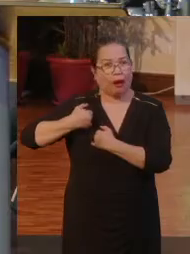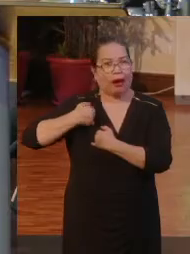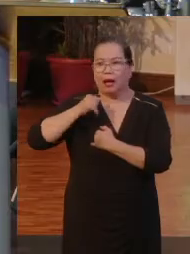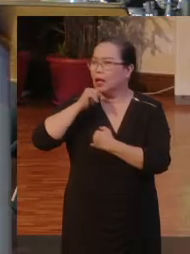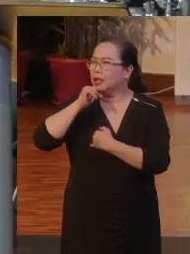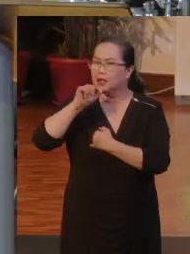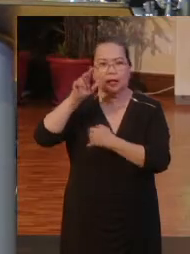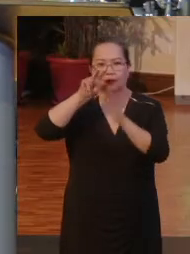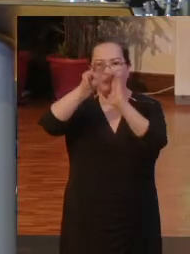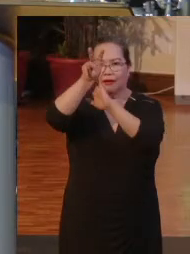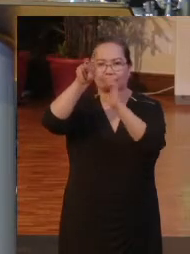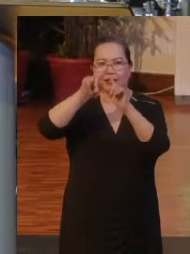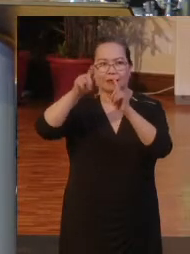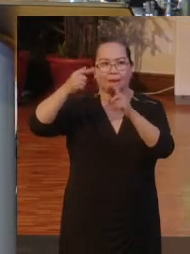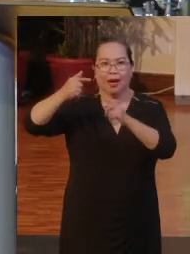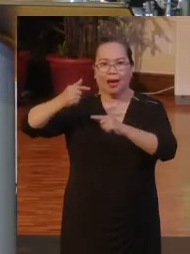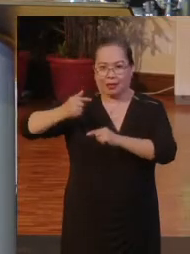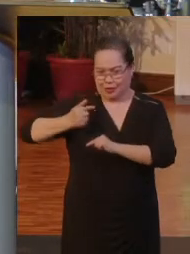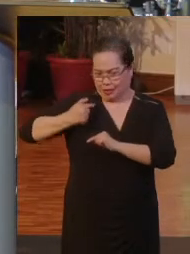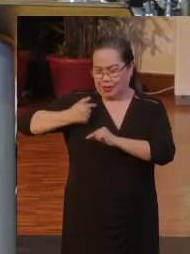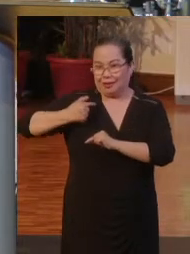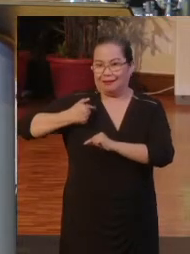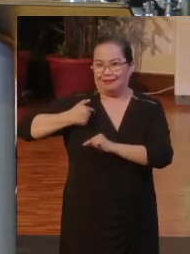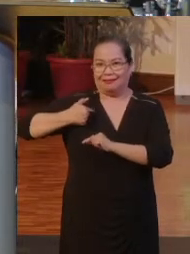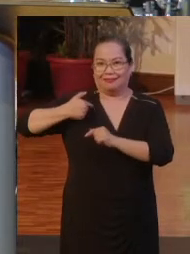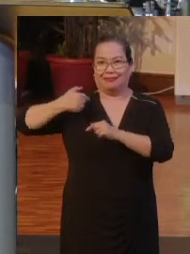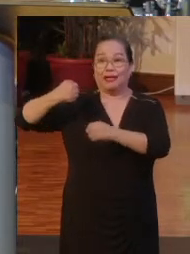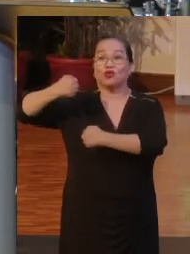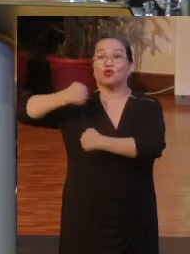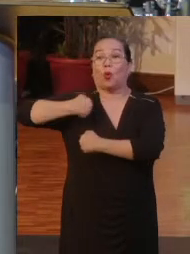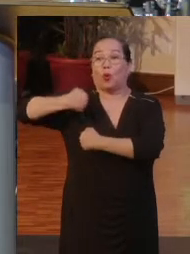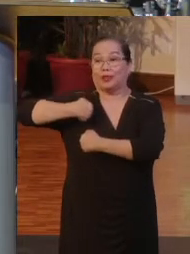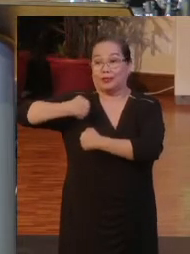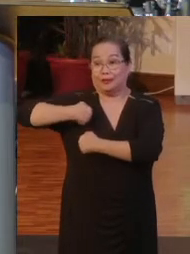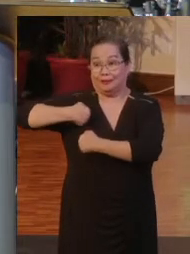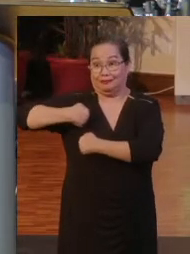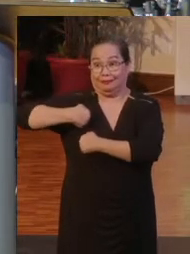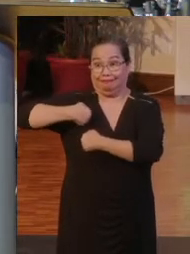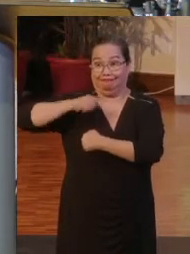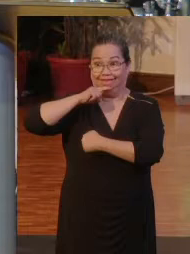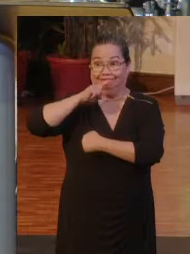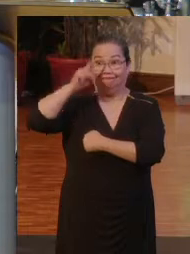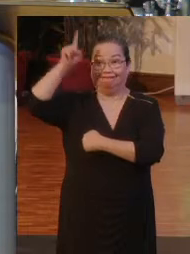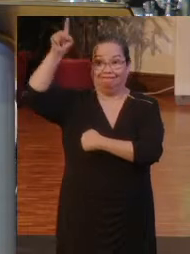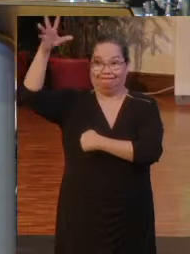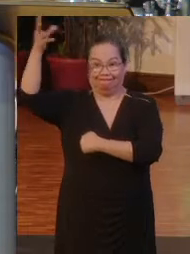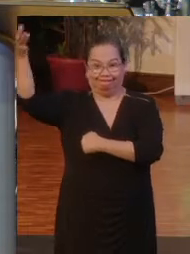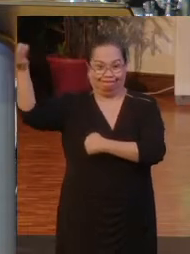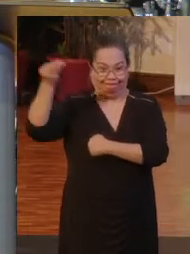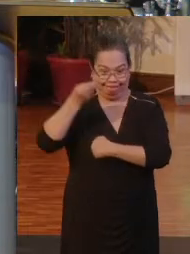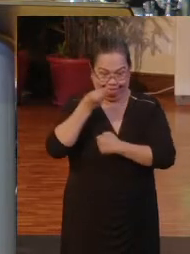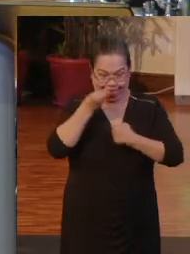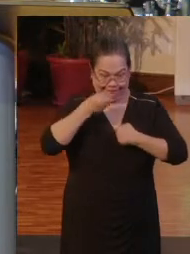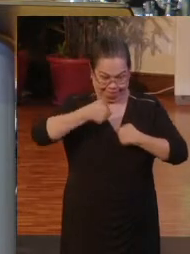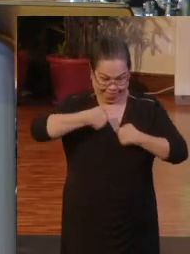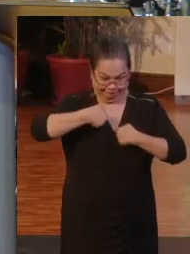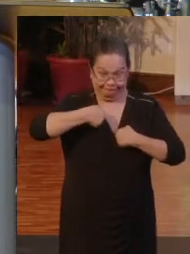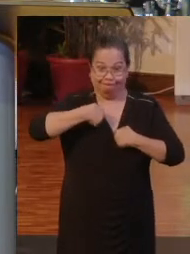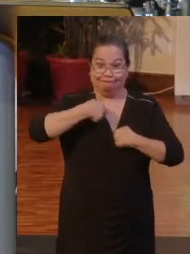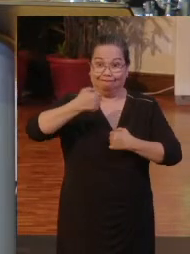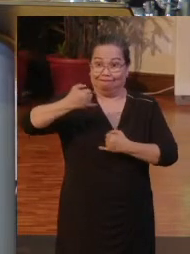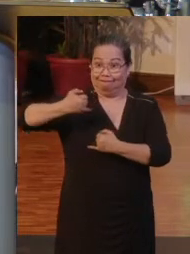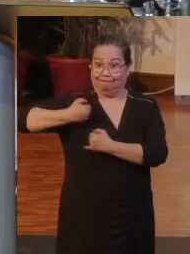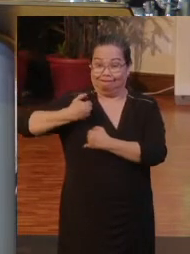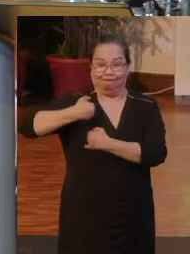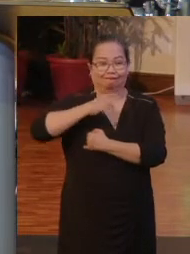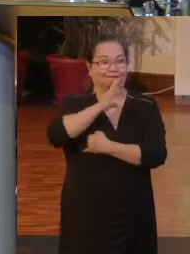general. Pero sa ganitong pagkakataon, siya po ay ginamit na mouthpiece. Siya po ay ginamit na